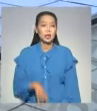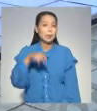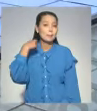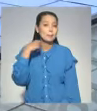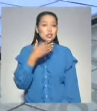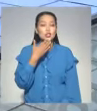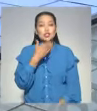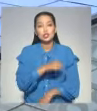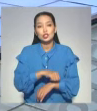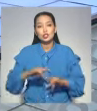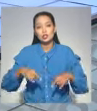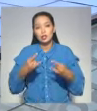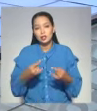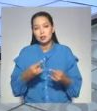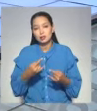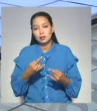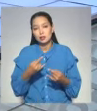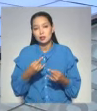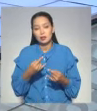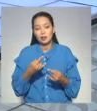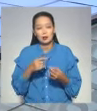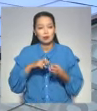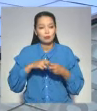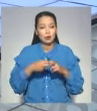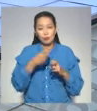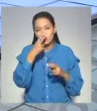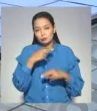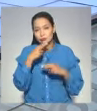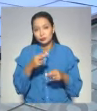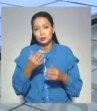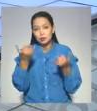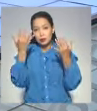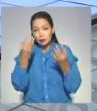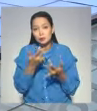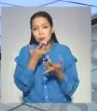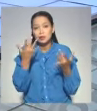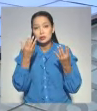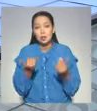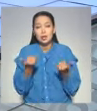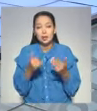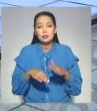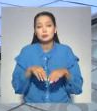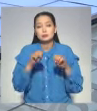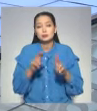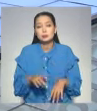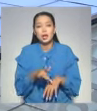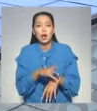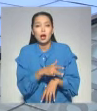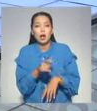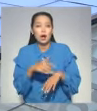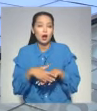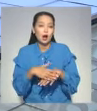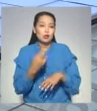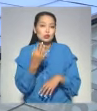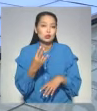Президент шетелдік көліктерді заңдастыру мәселесіне де тоқталды. Бүгін оның соңғы күні, сондықтан қазір мамандандырылған халыққа қызмет